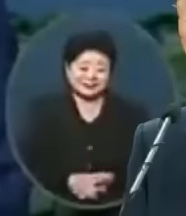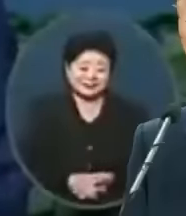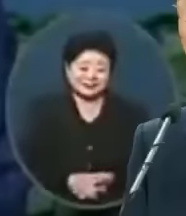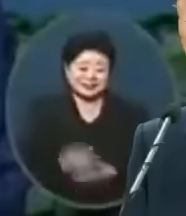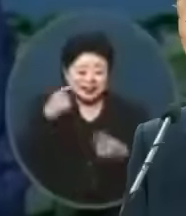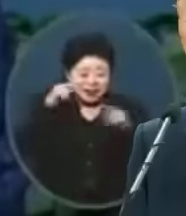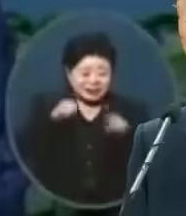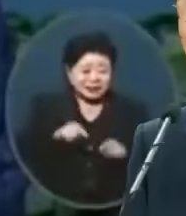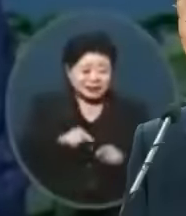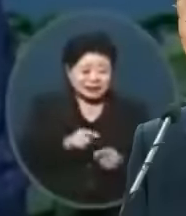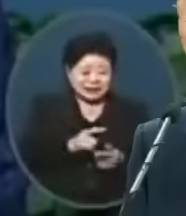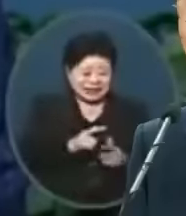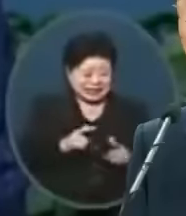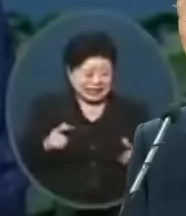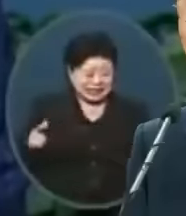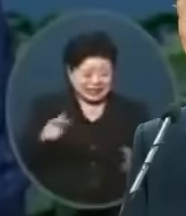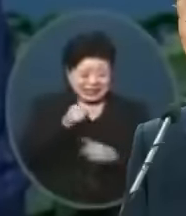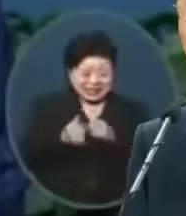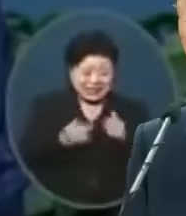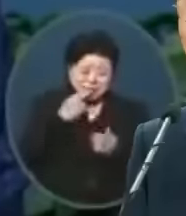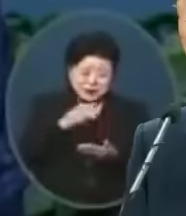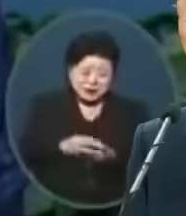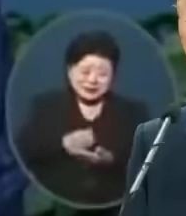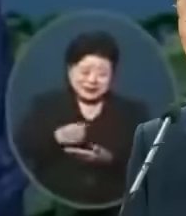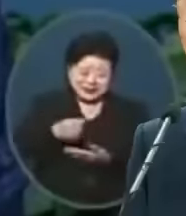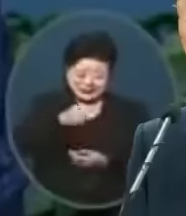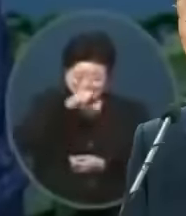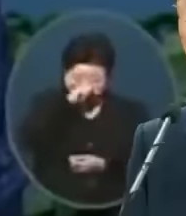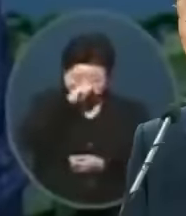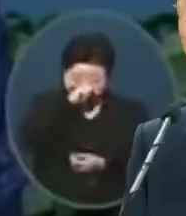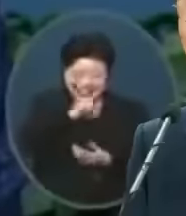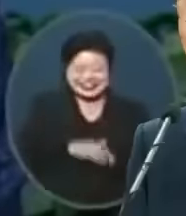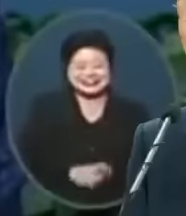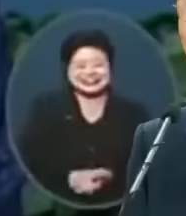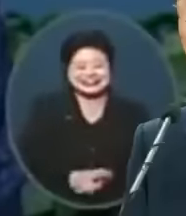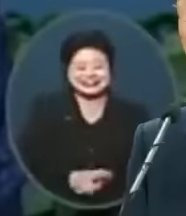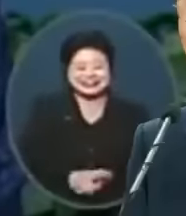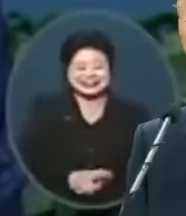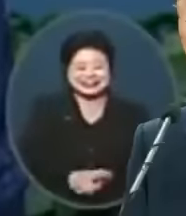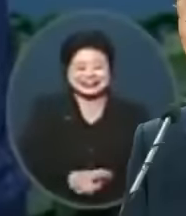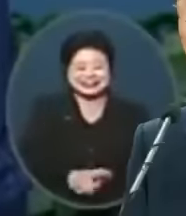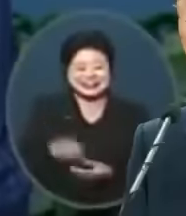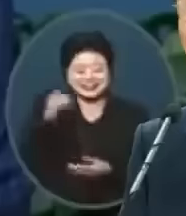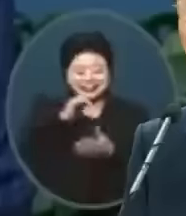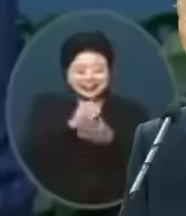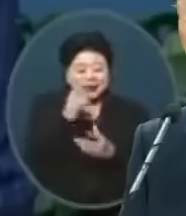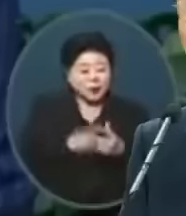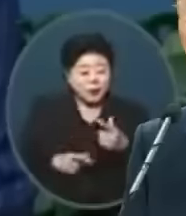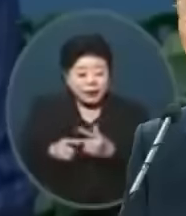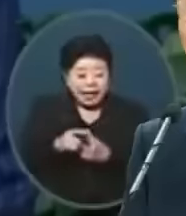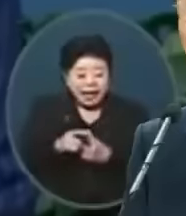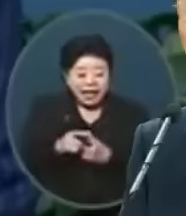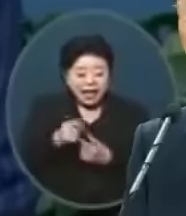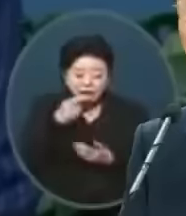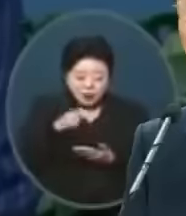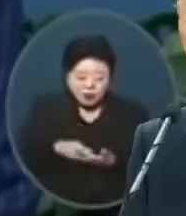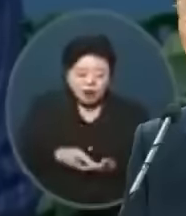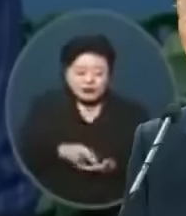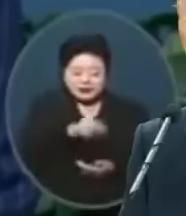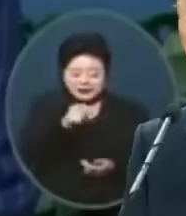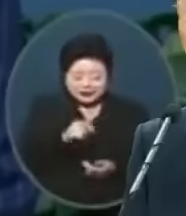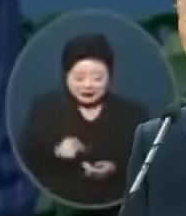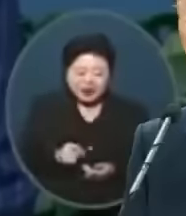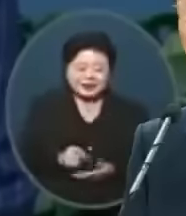어리석은 것 같아도 하나님이 편지 받기를 참 좋아하십니다. 그냥 기도하는 것보다도 편지를